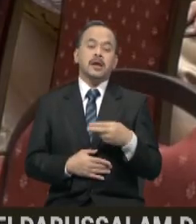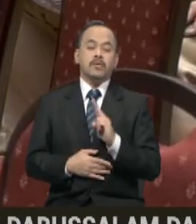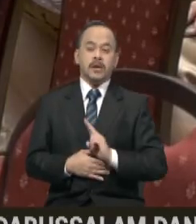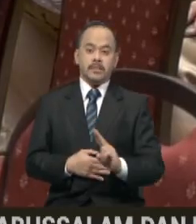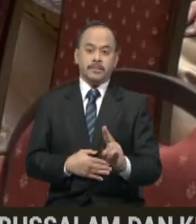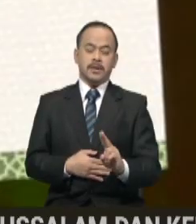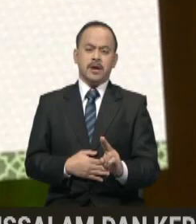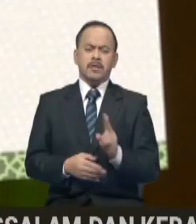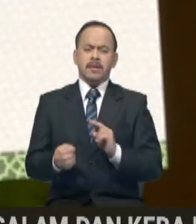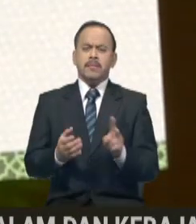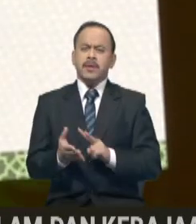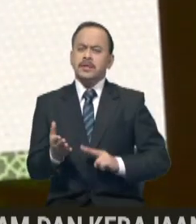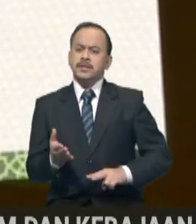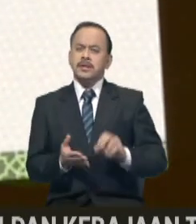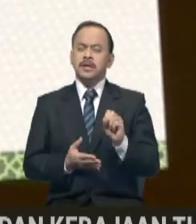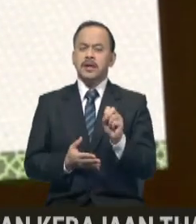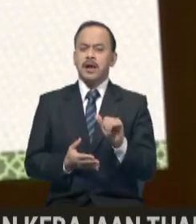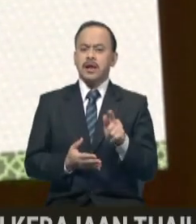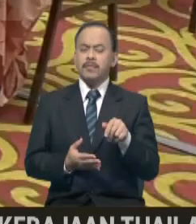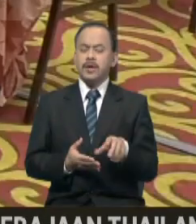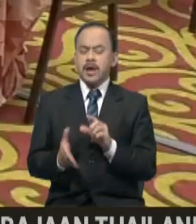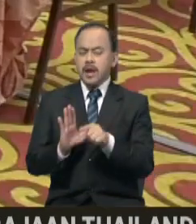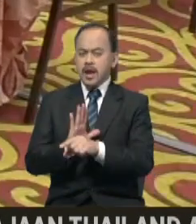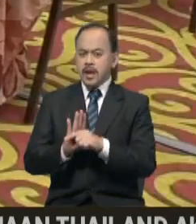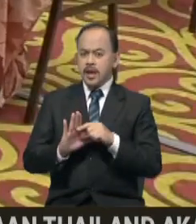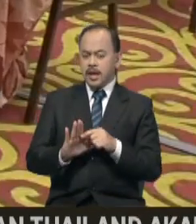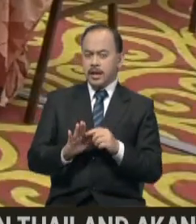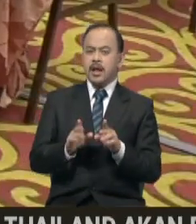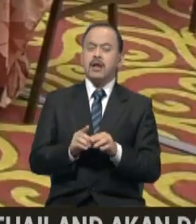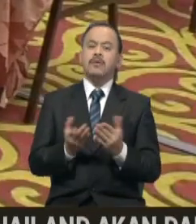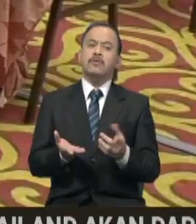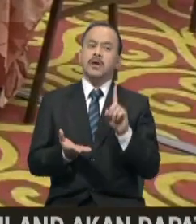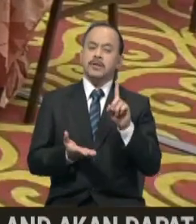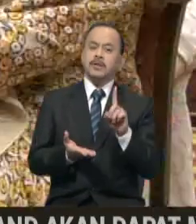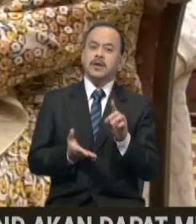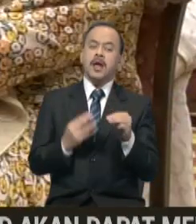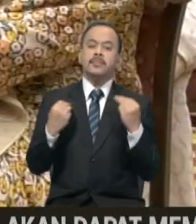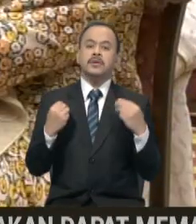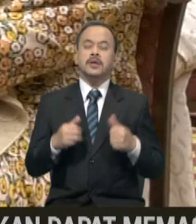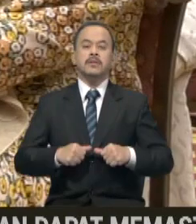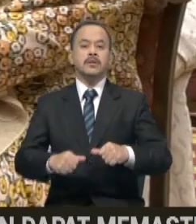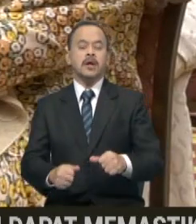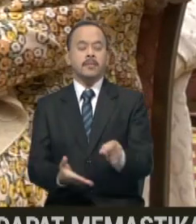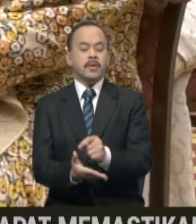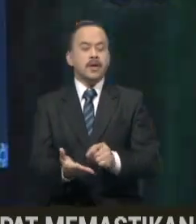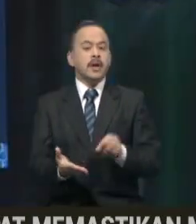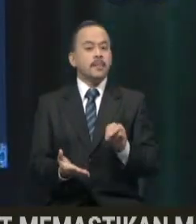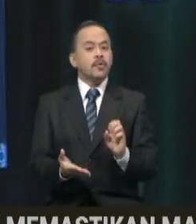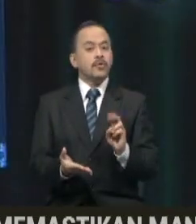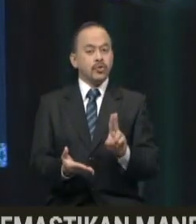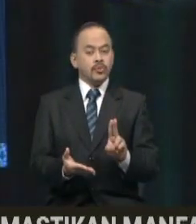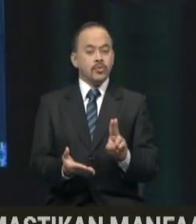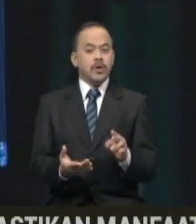termasuk bacaan Asma'ul Husna dan ayat-ayat suci Al-Quran. Majlis diselajurkan dengan penandatanganan memorandum